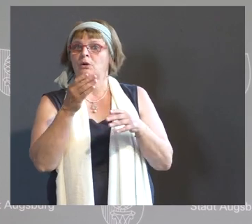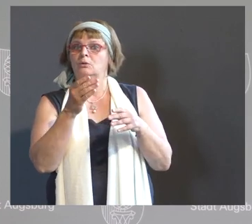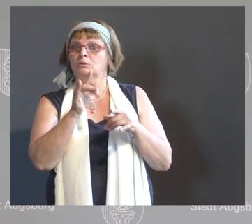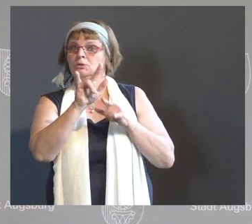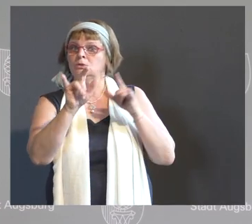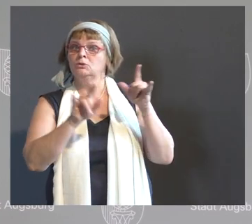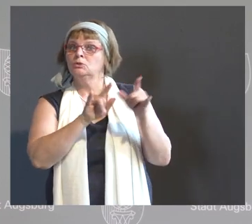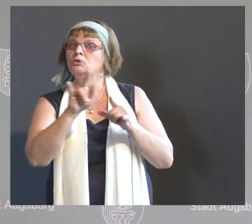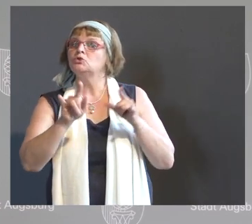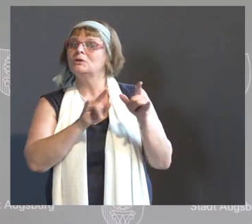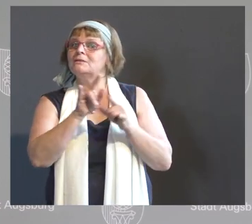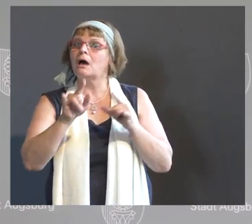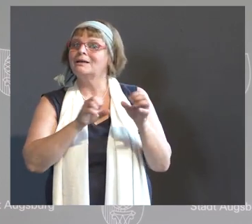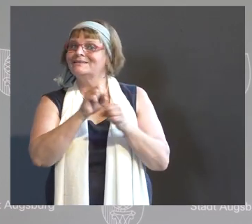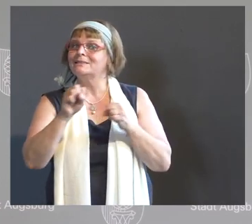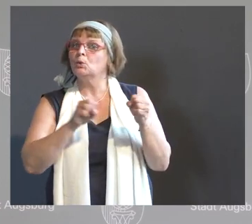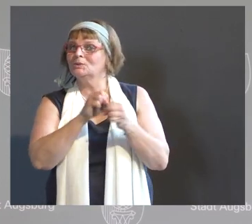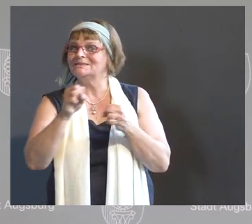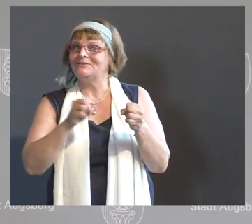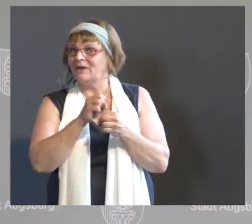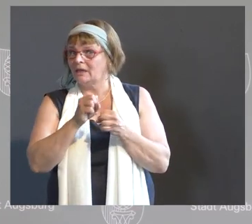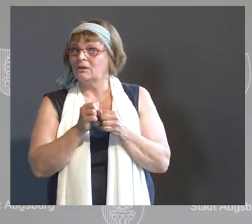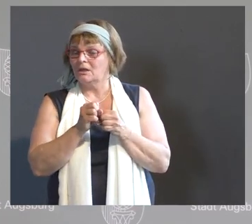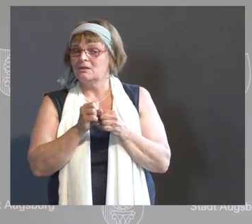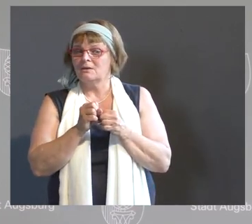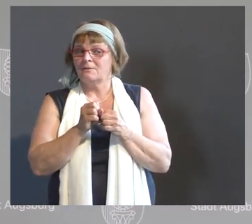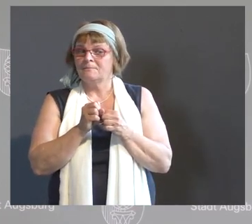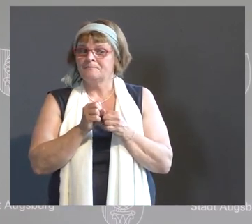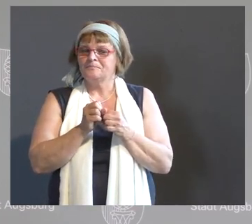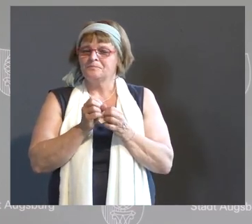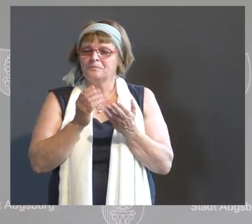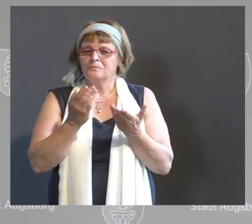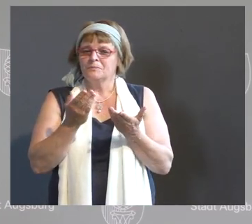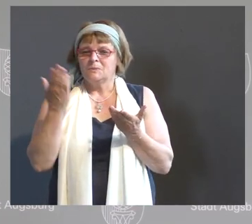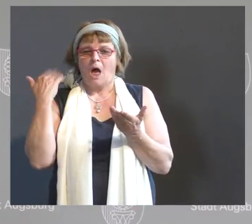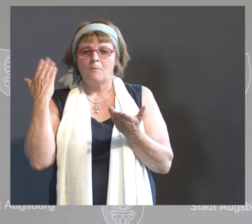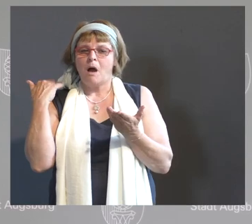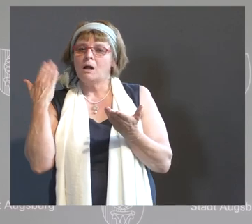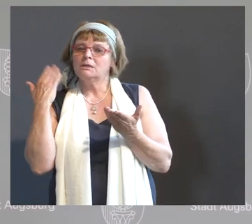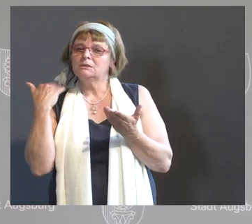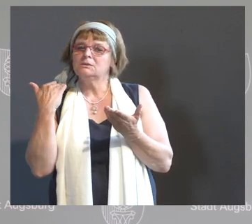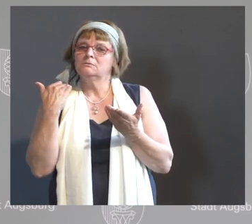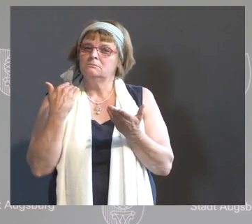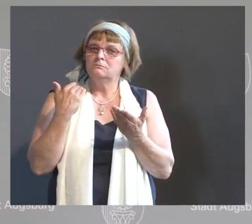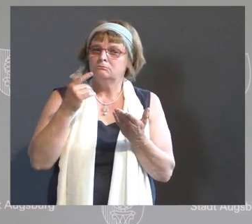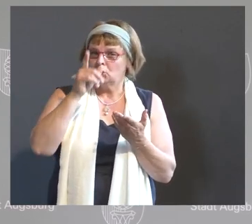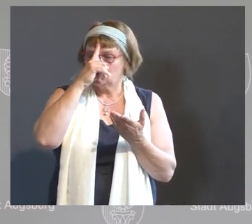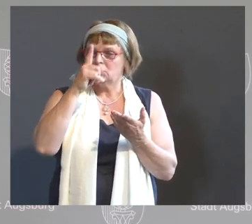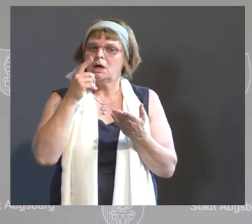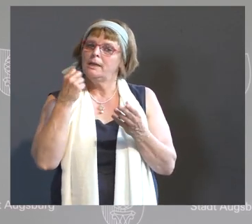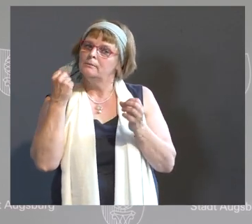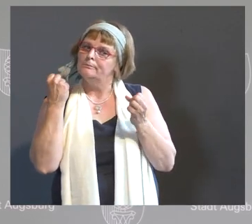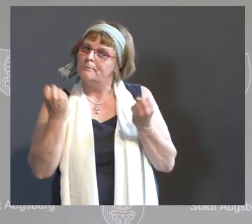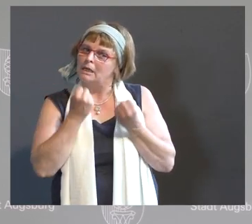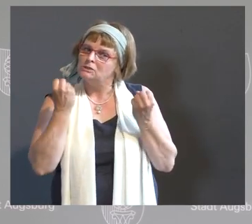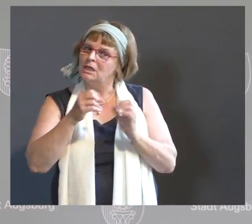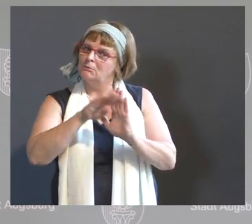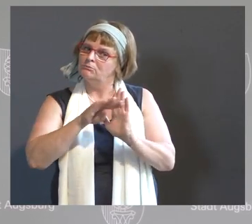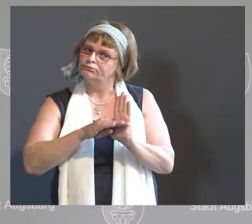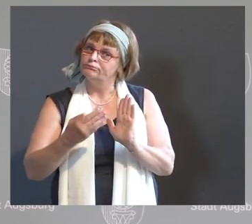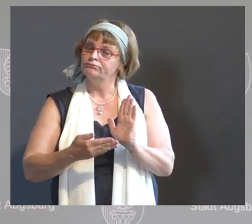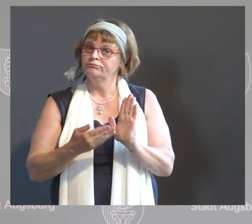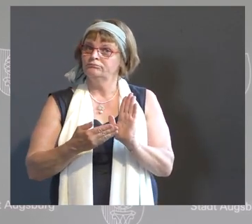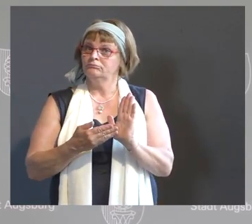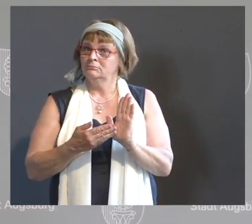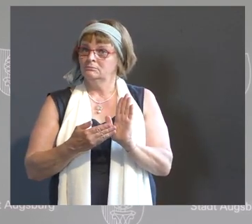Solidarisierungseffekte und Sie haben ja damals auch schon eine Kette dazwischen ziehen müssen, um arbeiten zu können. Jetzt nochmal die Frage, wie überraschend kam das